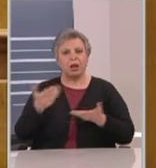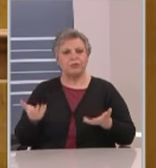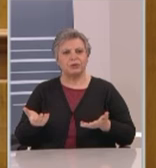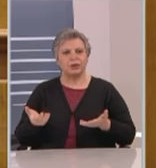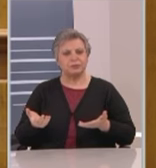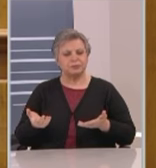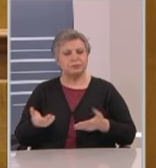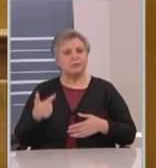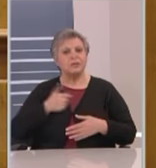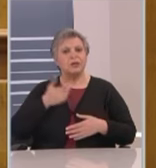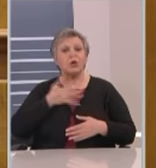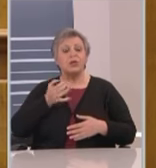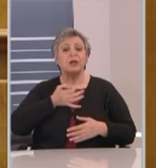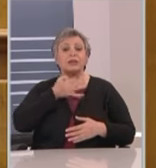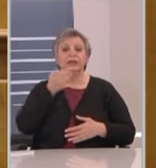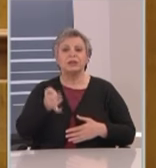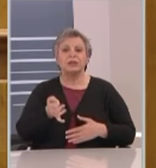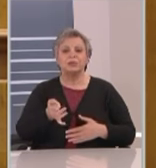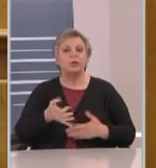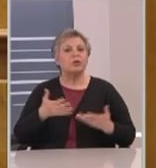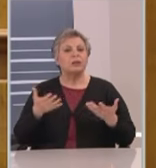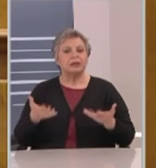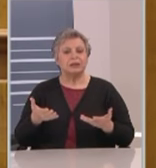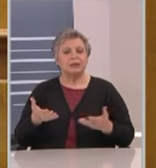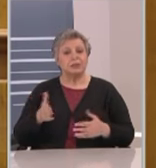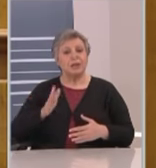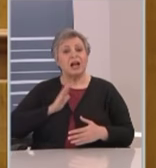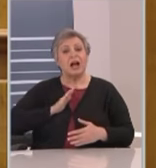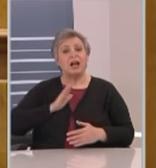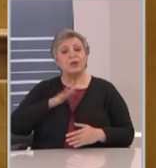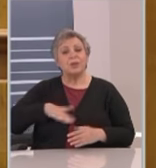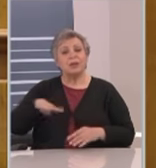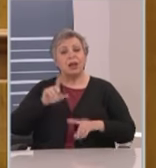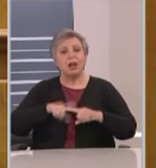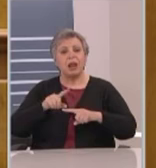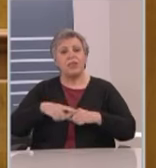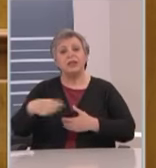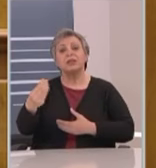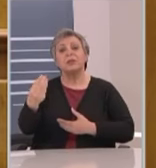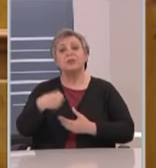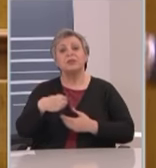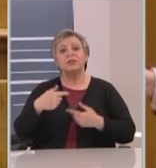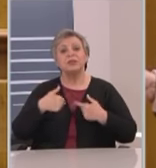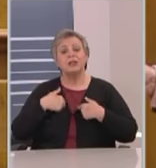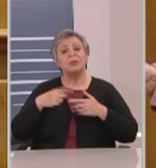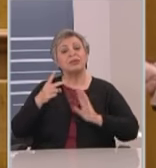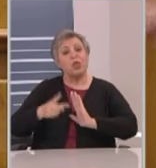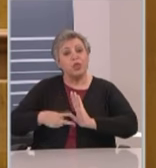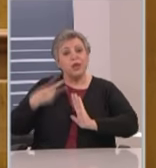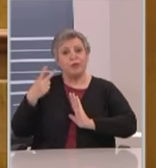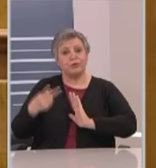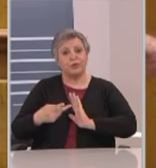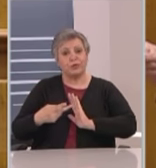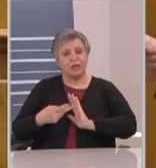ελαττήρια, κίνητρα που ο ελληνικός λαός έδωσε ψήφο εμπιστοσύνης 2 φορές σε αυτή την κυβέρνηση και